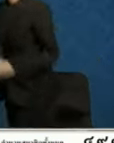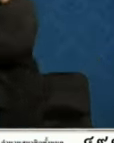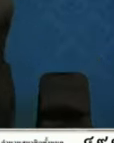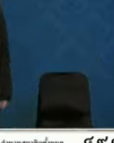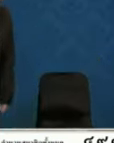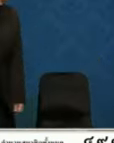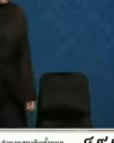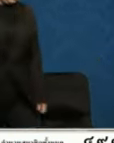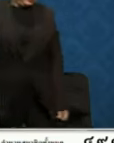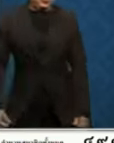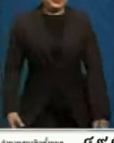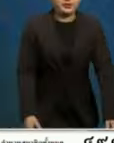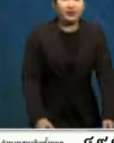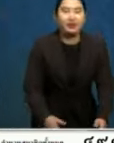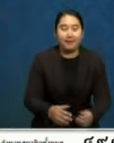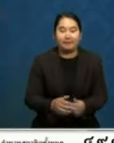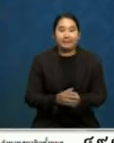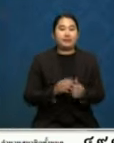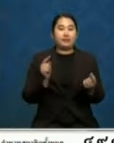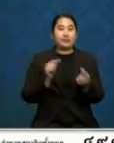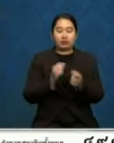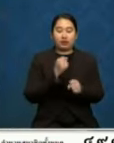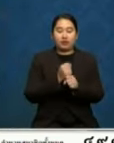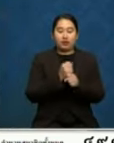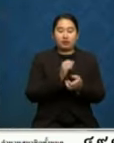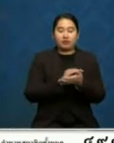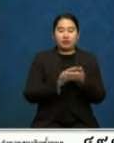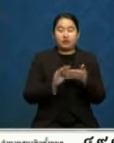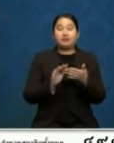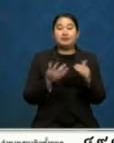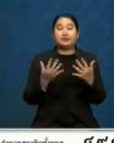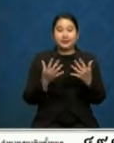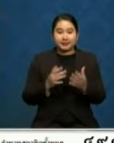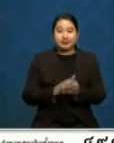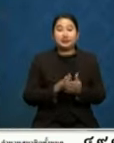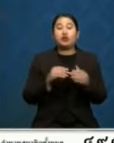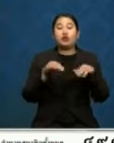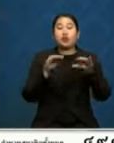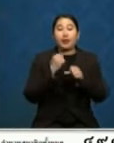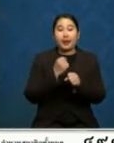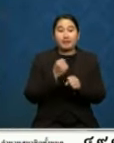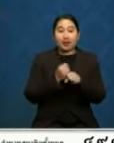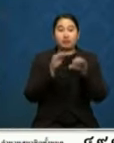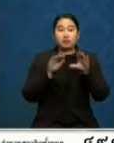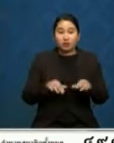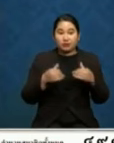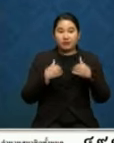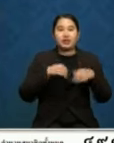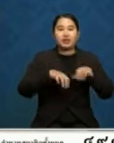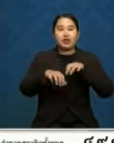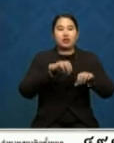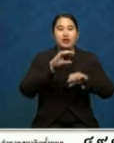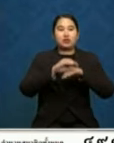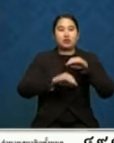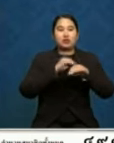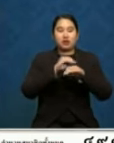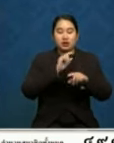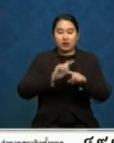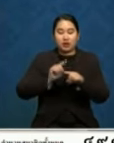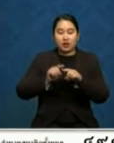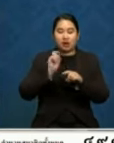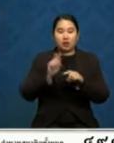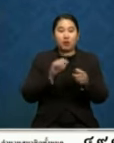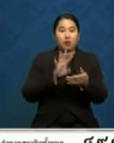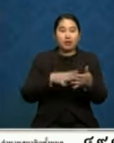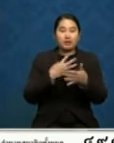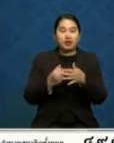ดลงการประสานงานอาจไม่ราบรื่นทำให้ประสิทธิภาพโดยรวมก็ลดลงด้วยการจัดการโครงการควรมีการวางแผนและกำหนดบ